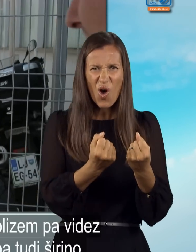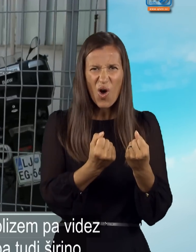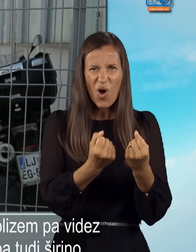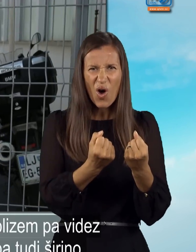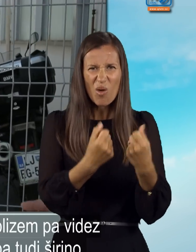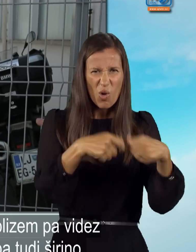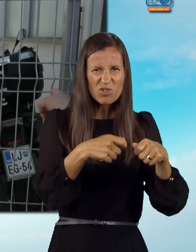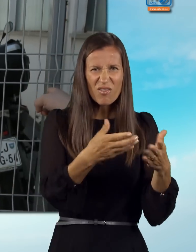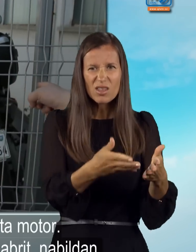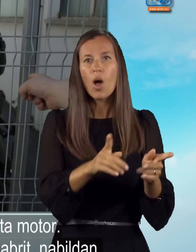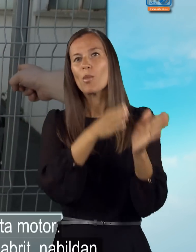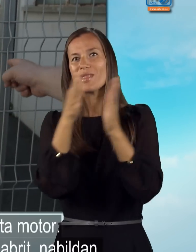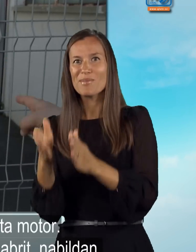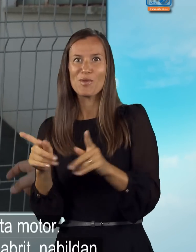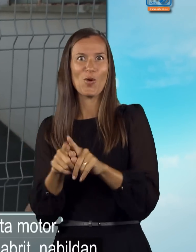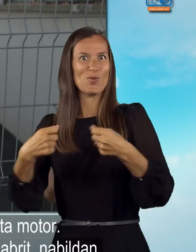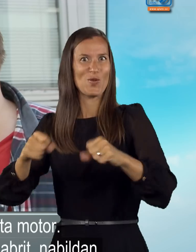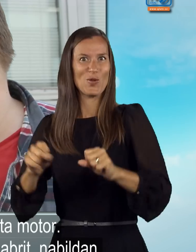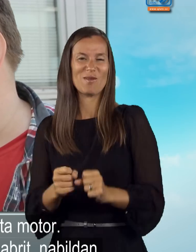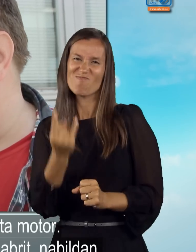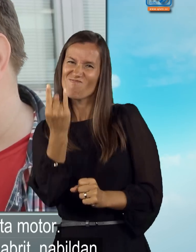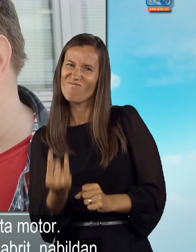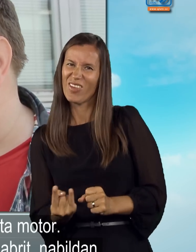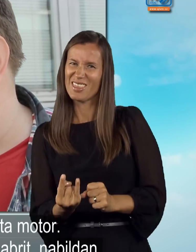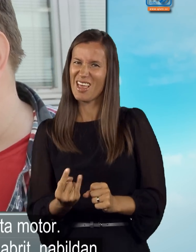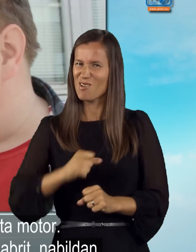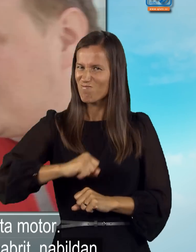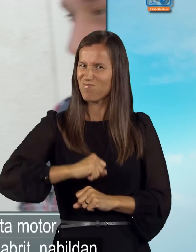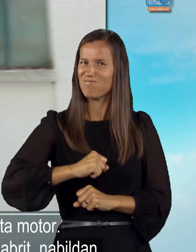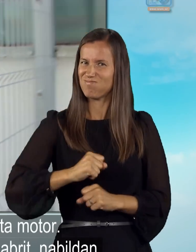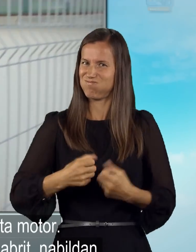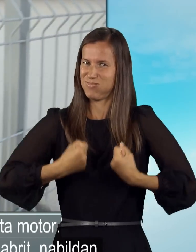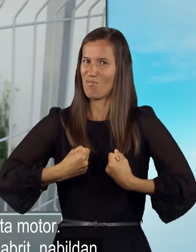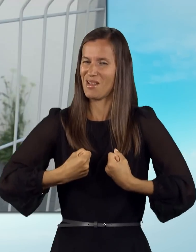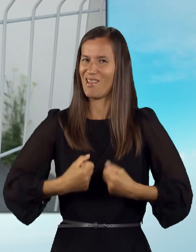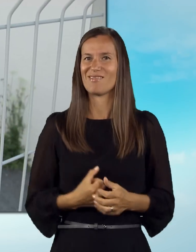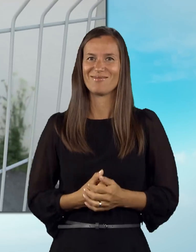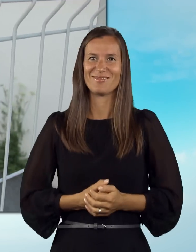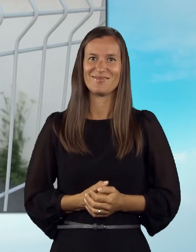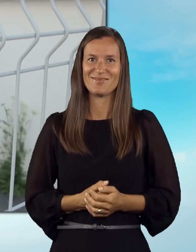širino. Pol bom pa tak ta motor. Glede, vitek pa zgleda čist hud, nabrit.